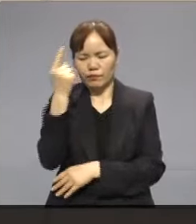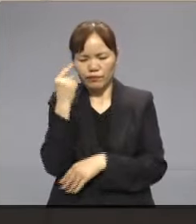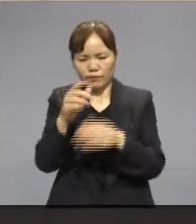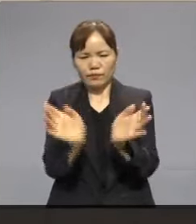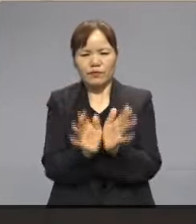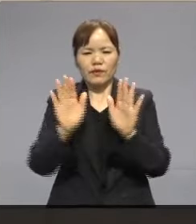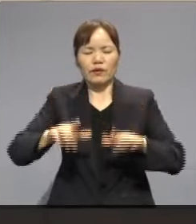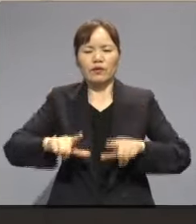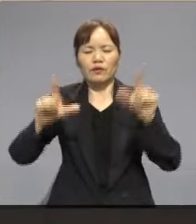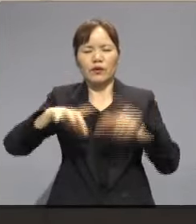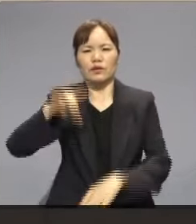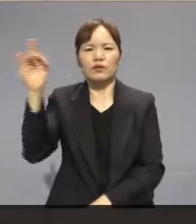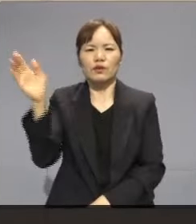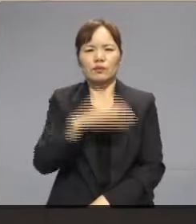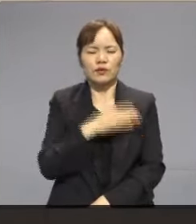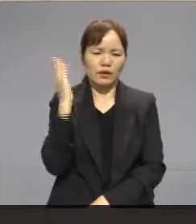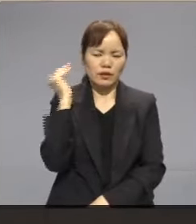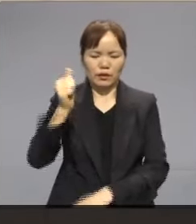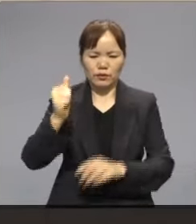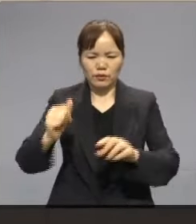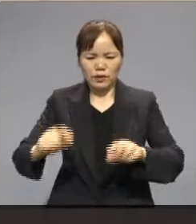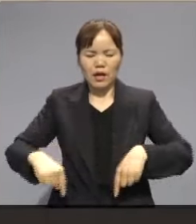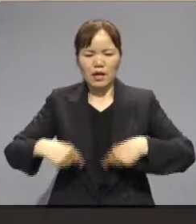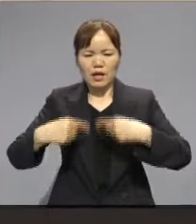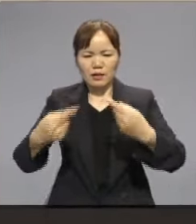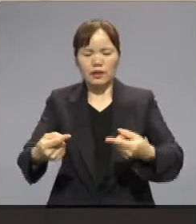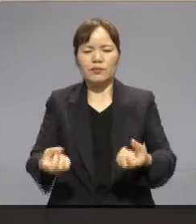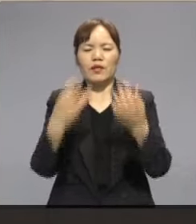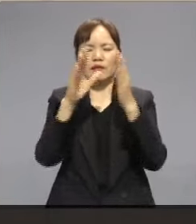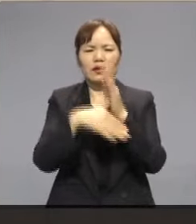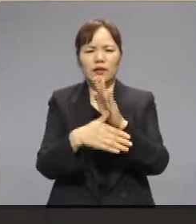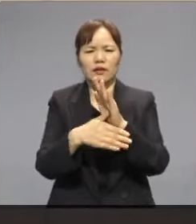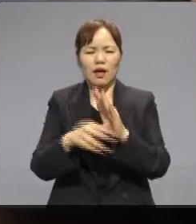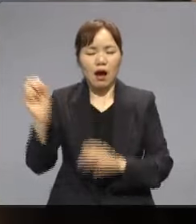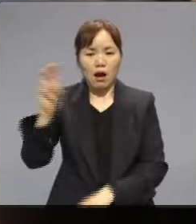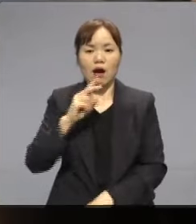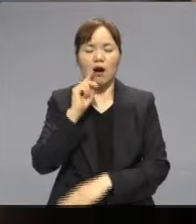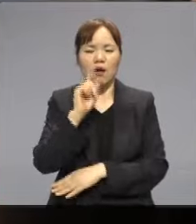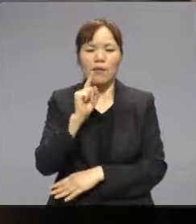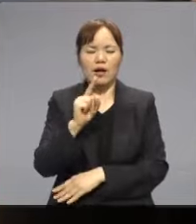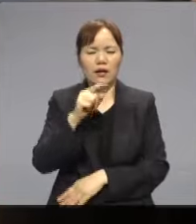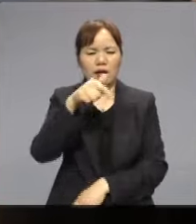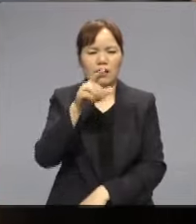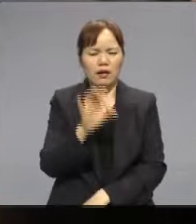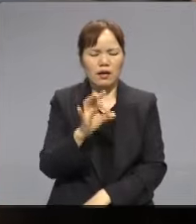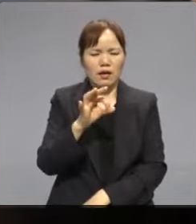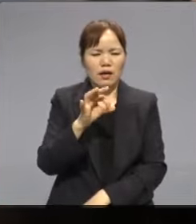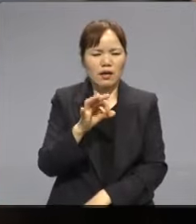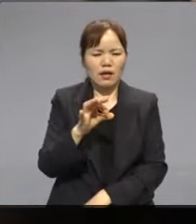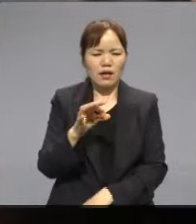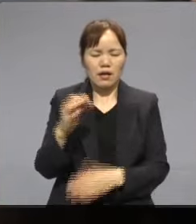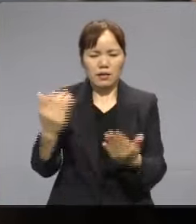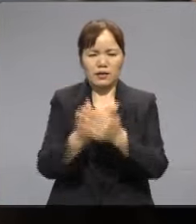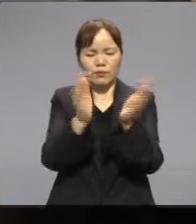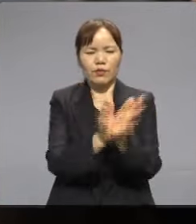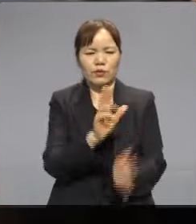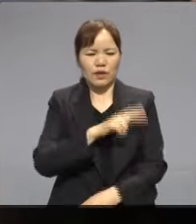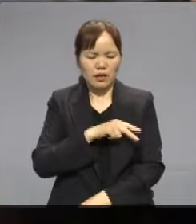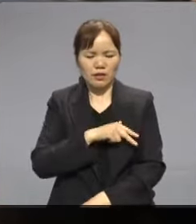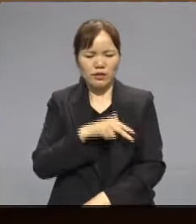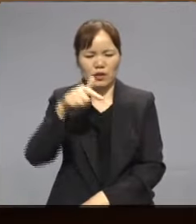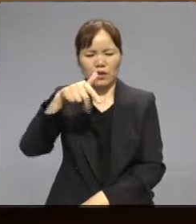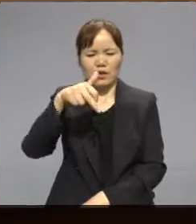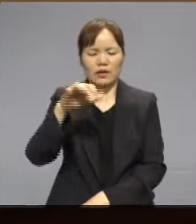올 초부터 각종 대통령 참석 행사에서 예고 없는 발언을 한 강성희 진보당 의원과 카이스트 졸업생 등의 입을